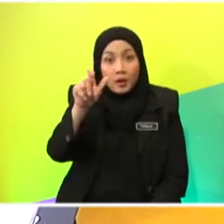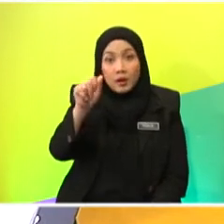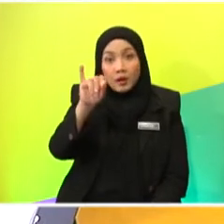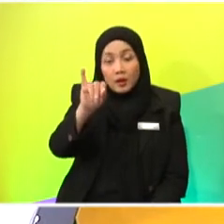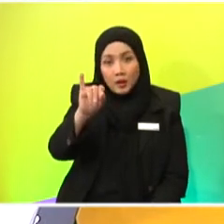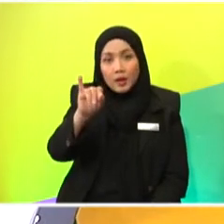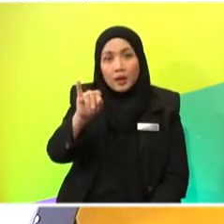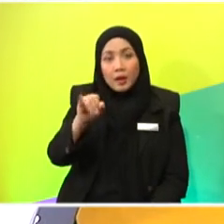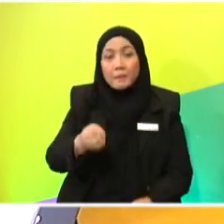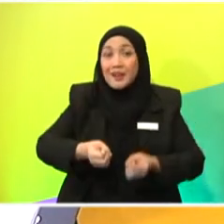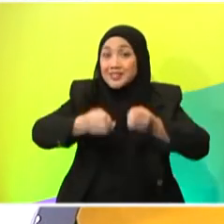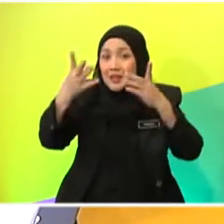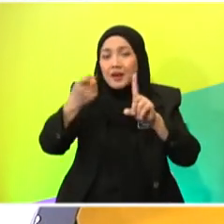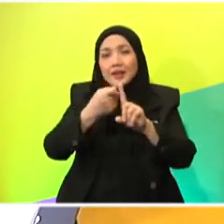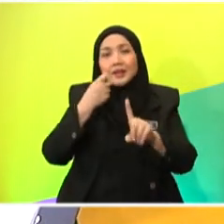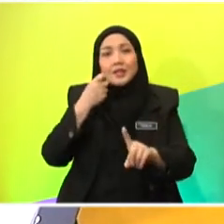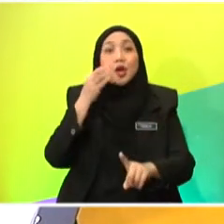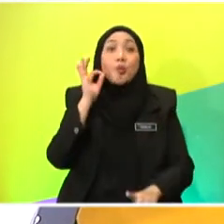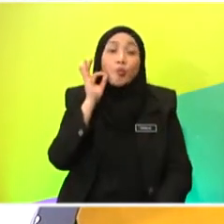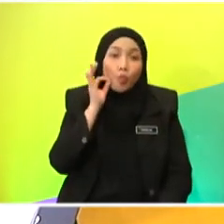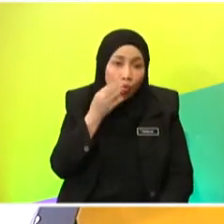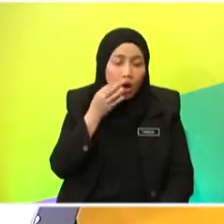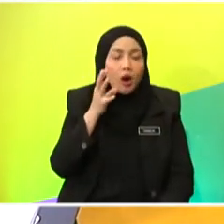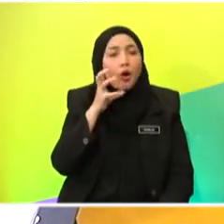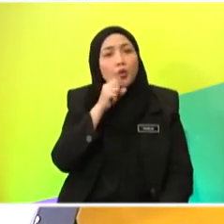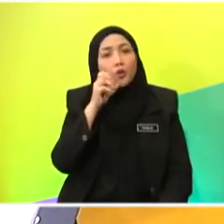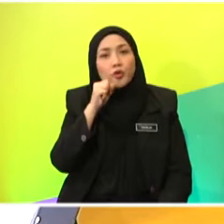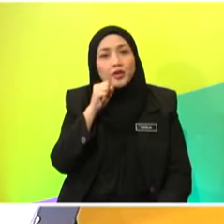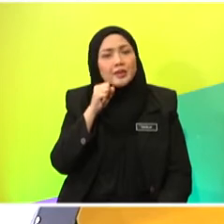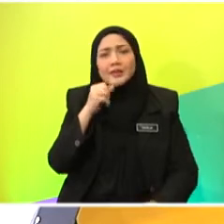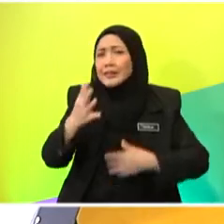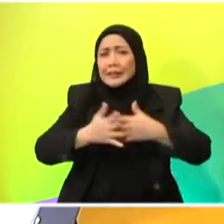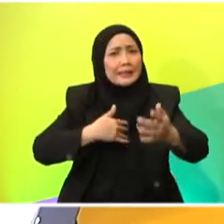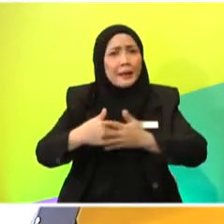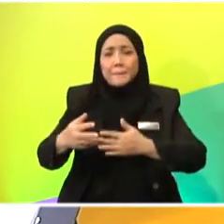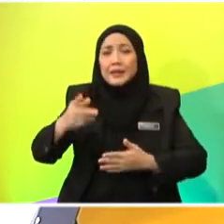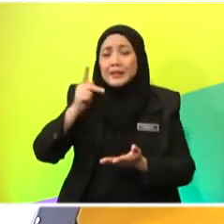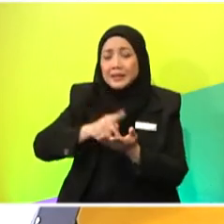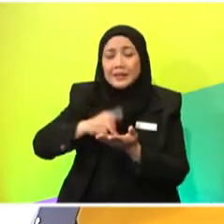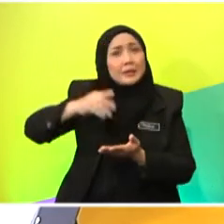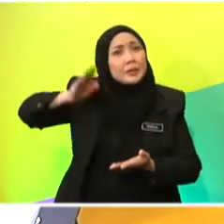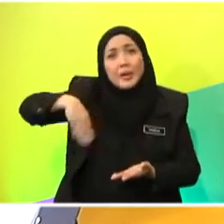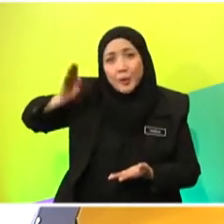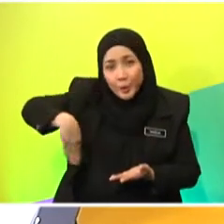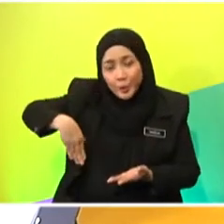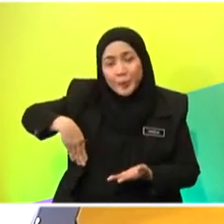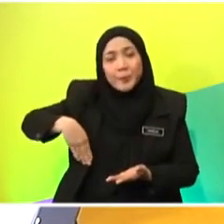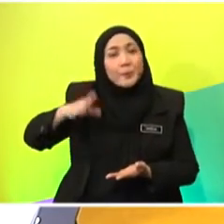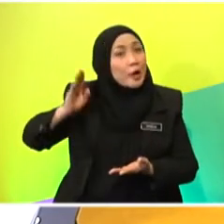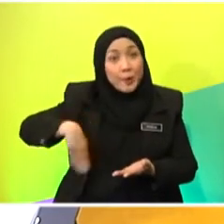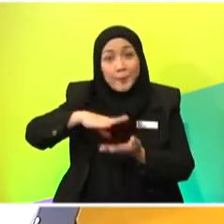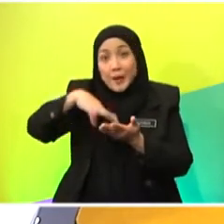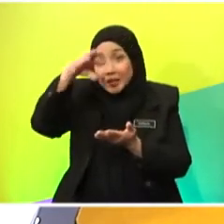buah oleh betul itu tetap tak perlu mengirim tetap belum lagi kita aja mengira tapi